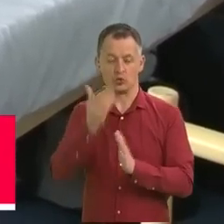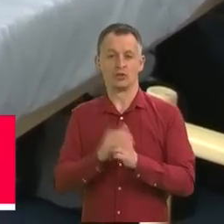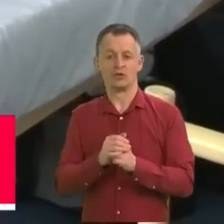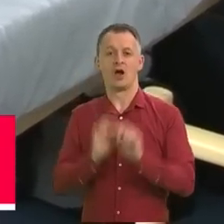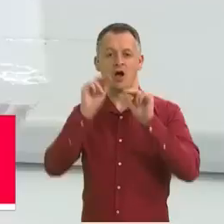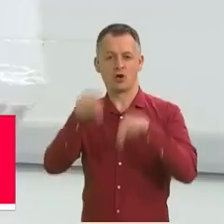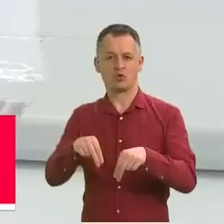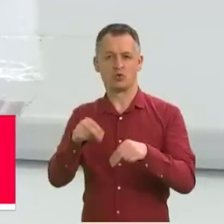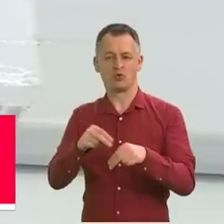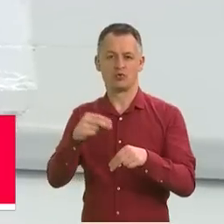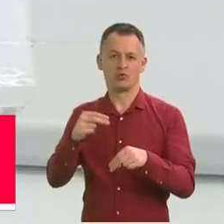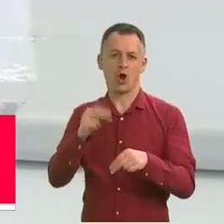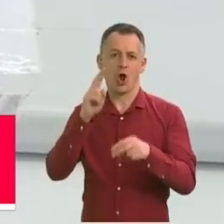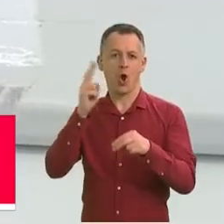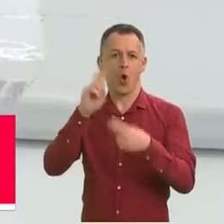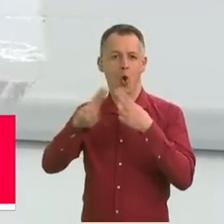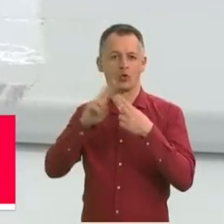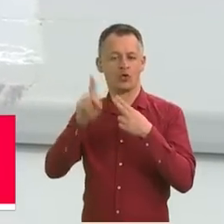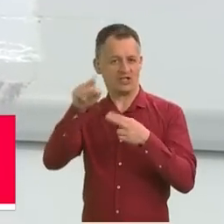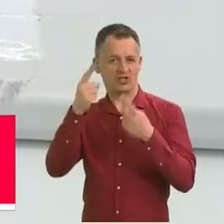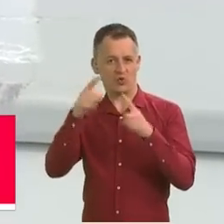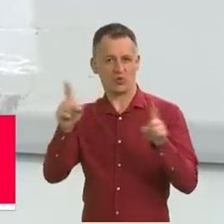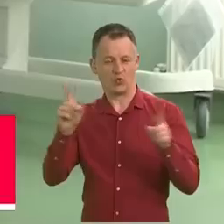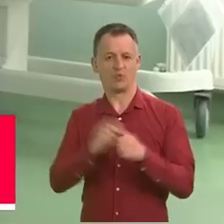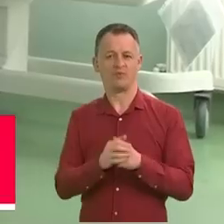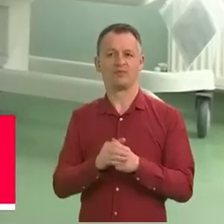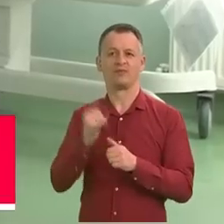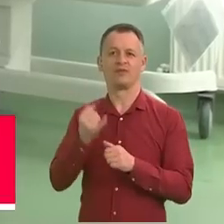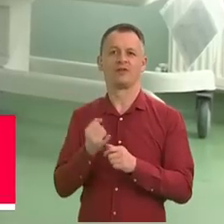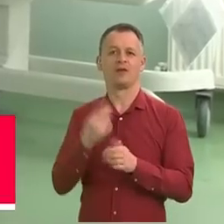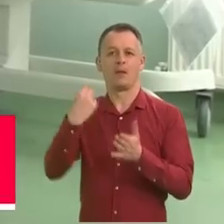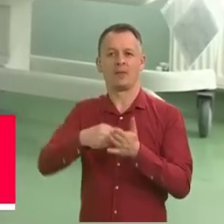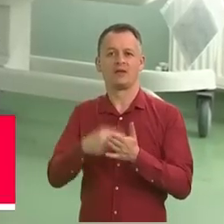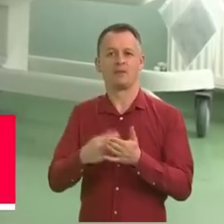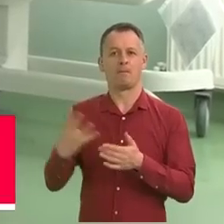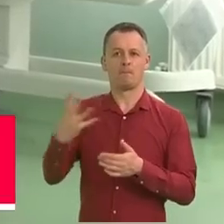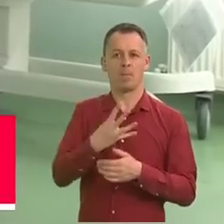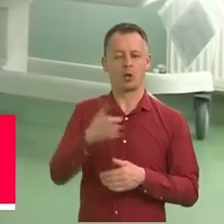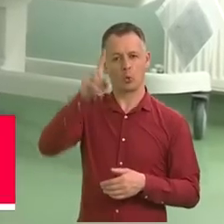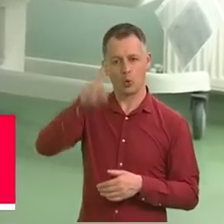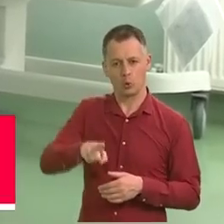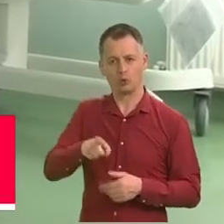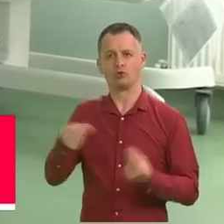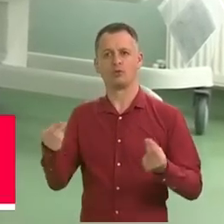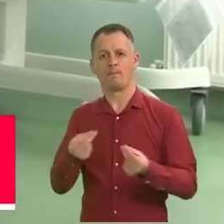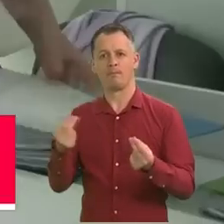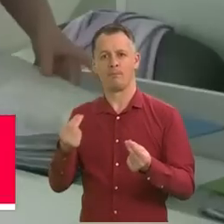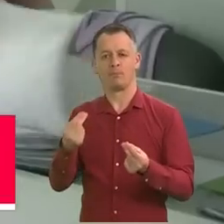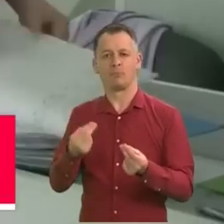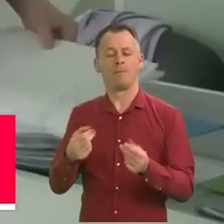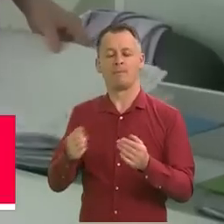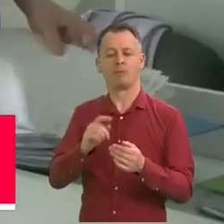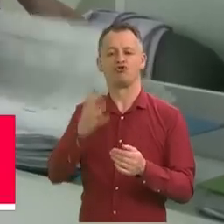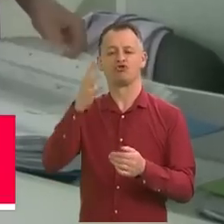a devenit cumva cunoscută această metodă de a plăti timp de 4 luni, timp de 6